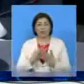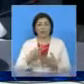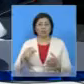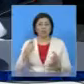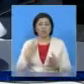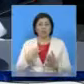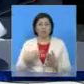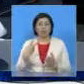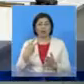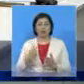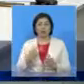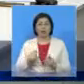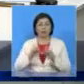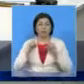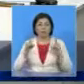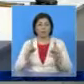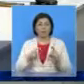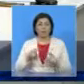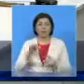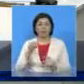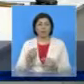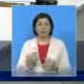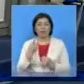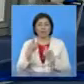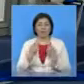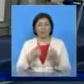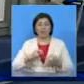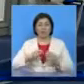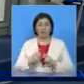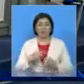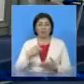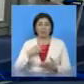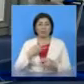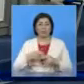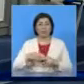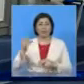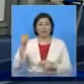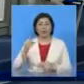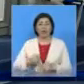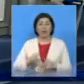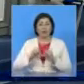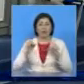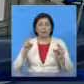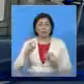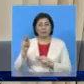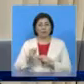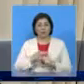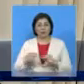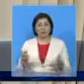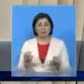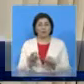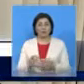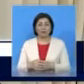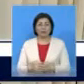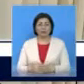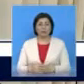нөмірі 20 және 23 орта мектеп лицейлерінде анықталған кемшіліктер тізбектелді. Бұл білім ордалары күрделі жөндеуді қажет етіп тұр. Не